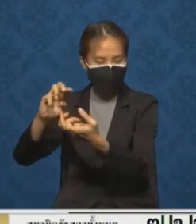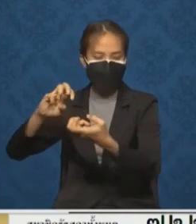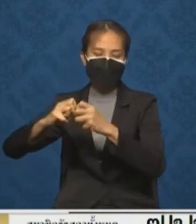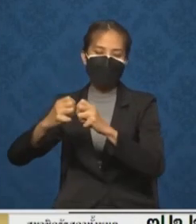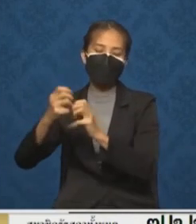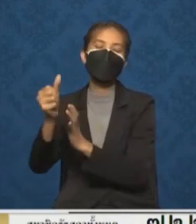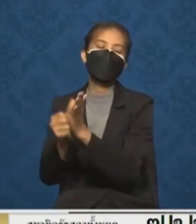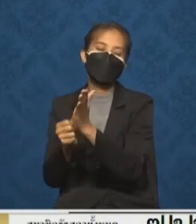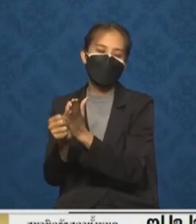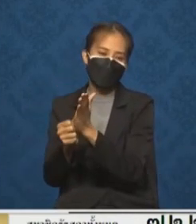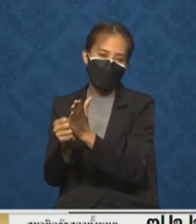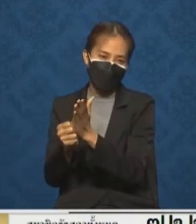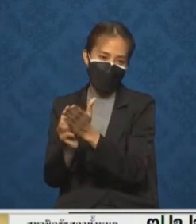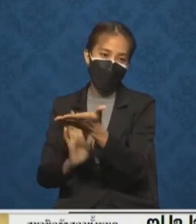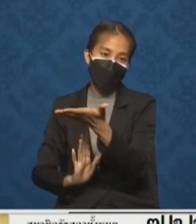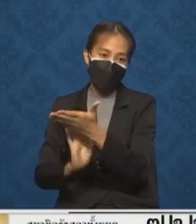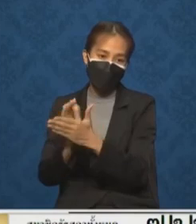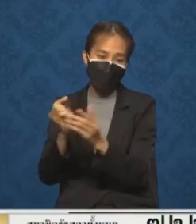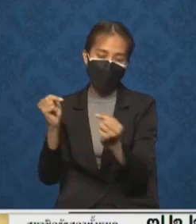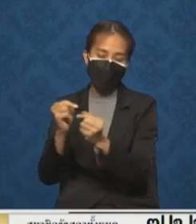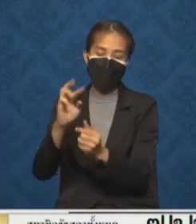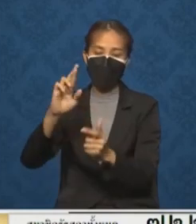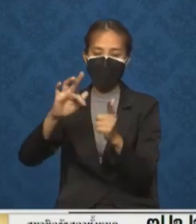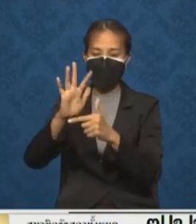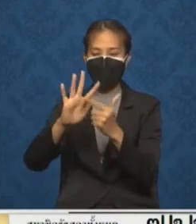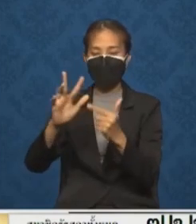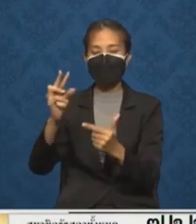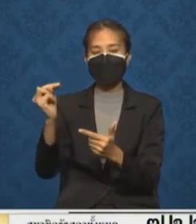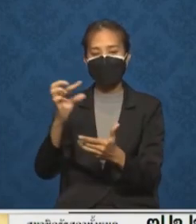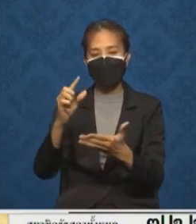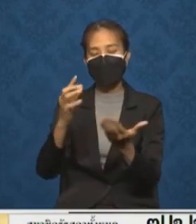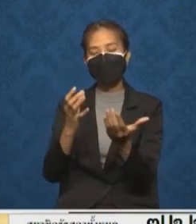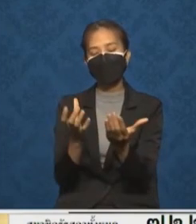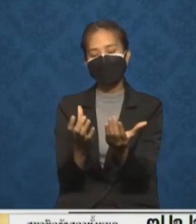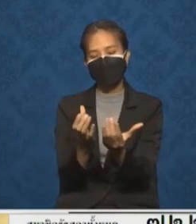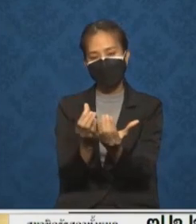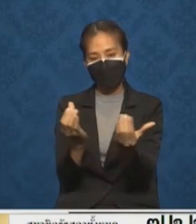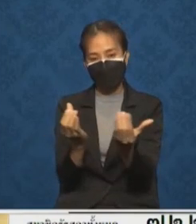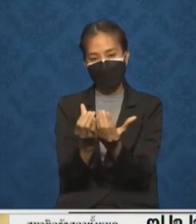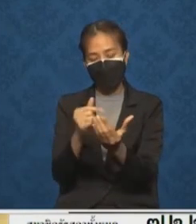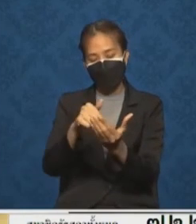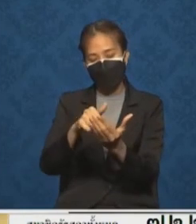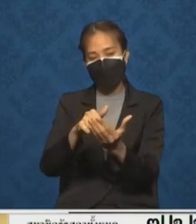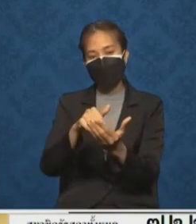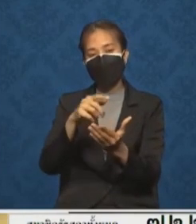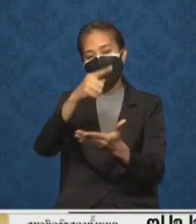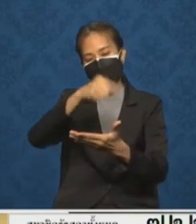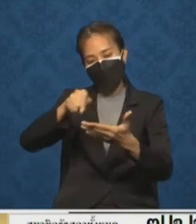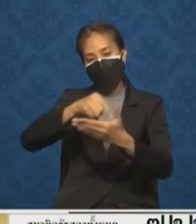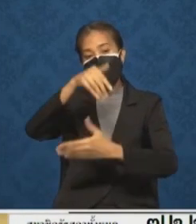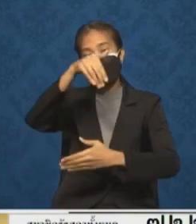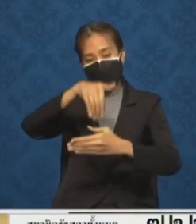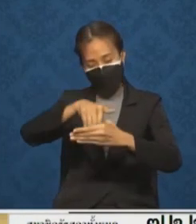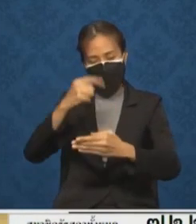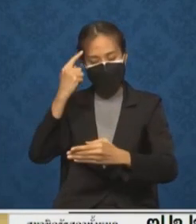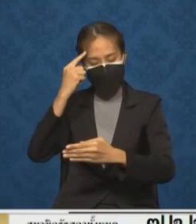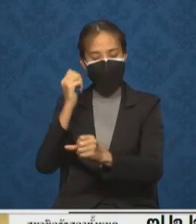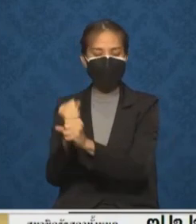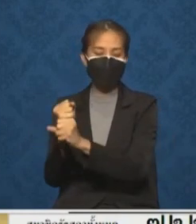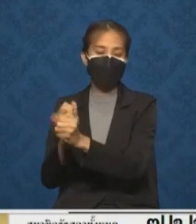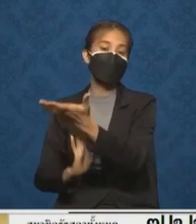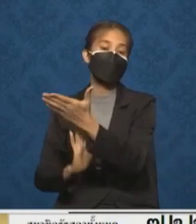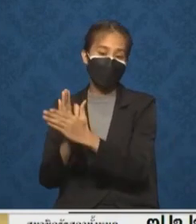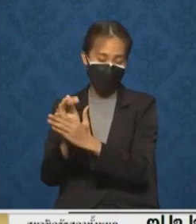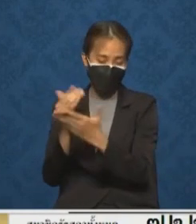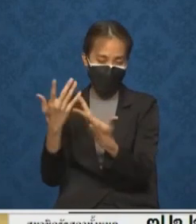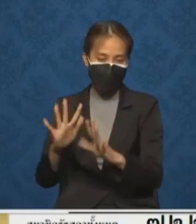เติมร่างพระบัญญัติประกอบรัฐธรรมนูญว่าด้วยการเลือกตั้งในคราวนี้ได้อย่างครบถ้วนบริบูรณ์แล้วก็ขอฝ